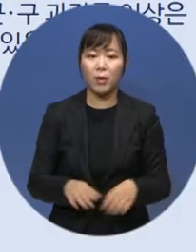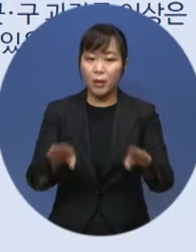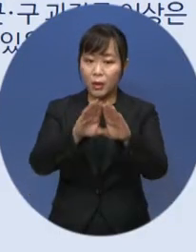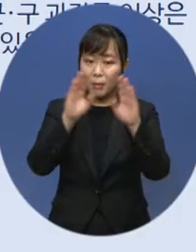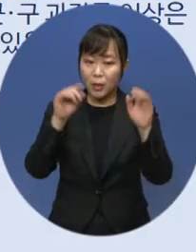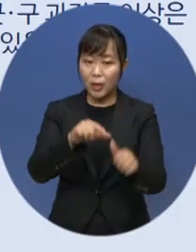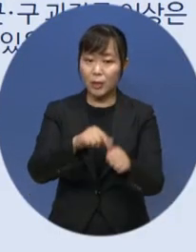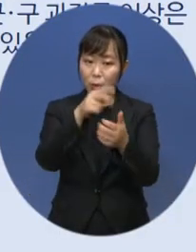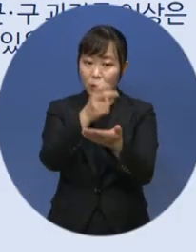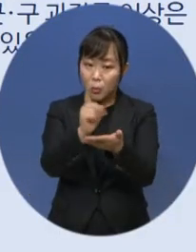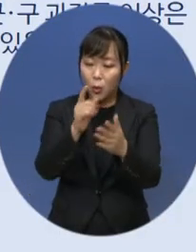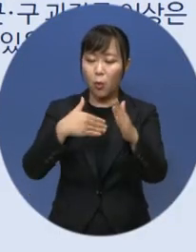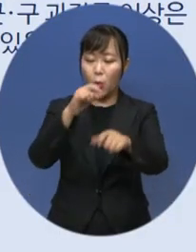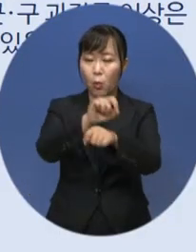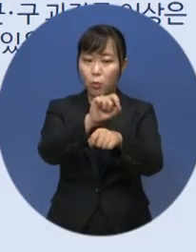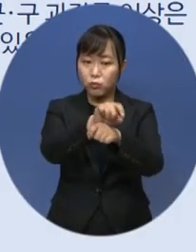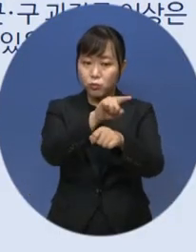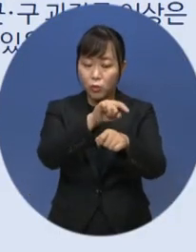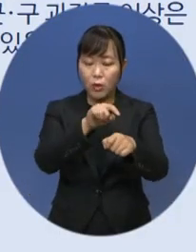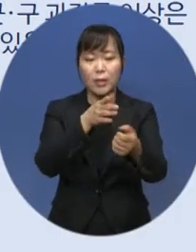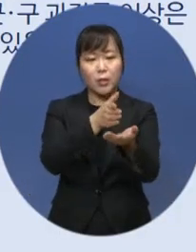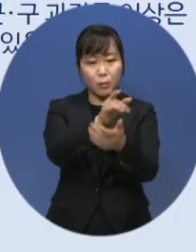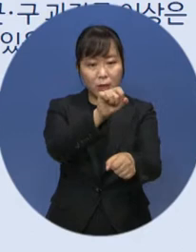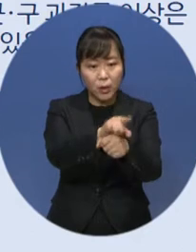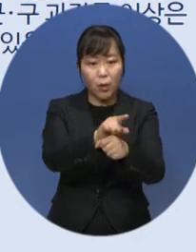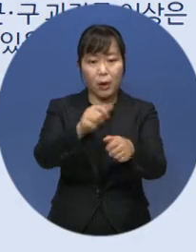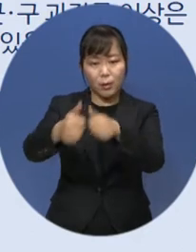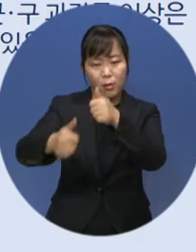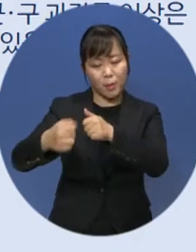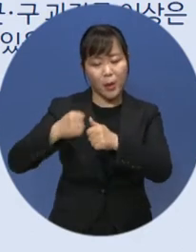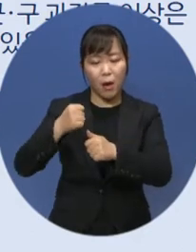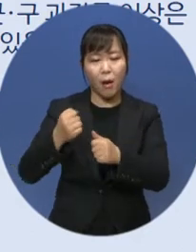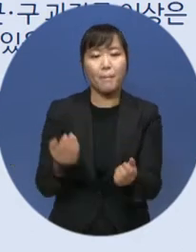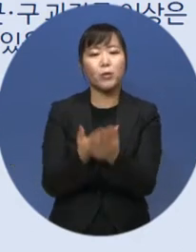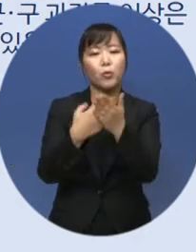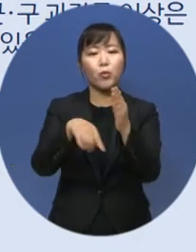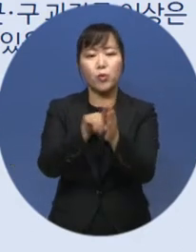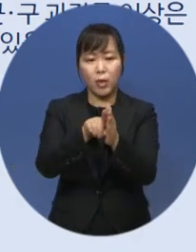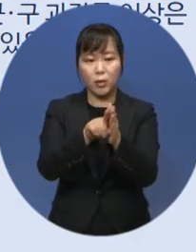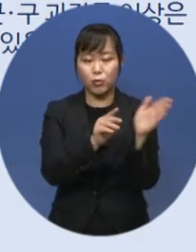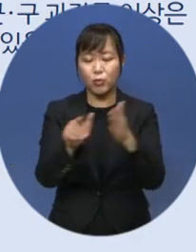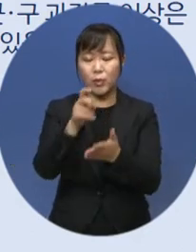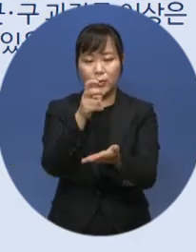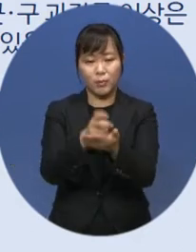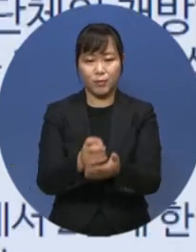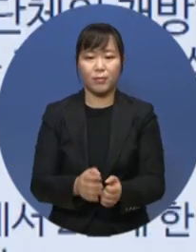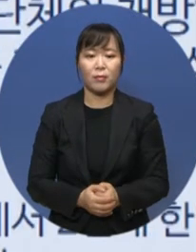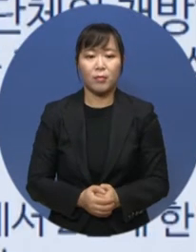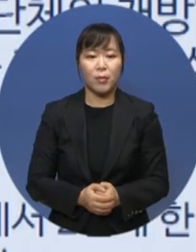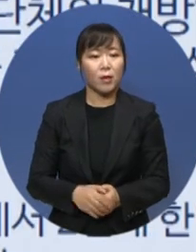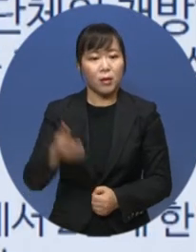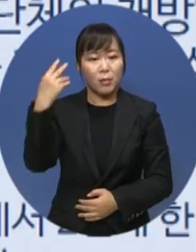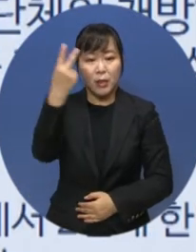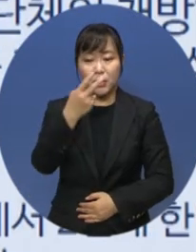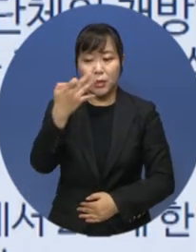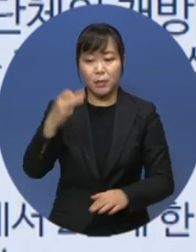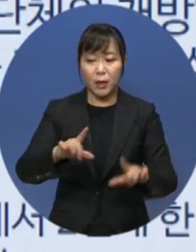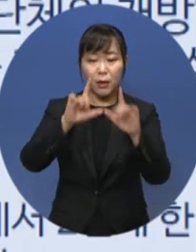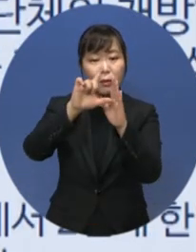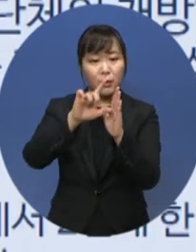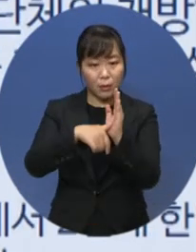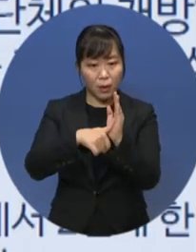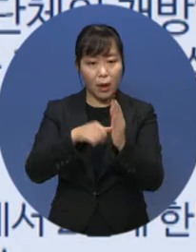임용 제도는 공무원의 전문성과 경쟁력을 높이기 위해 마련된 제도입니다. 지난 2014년